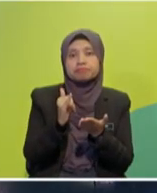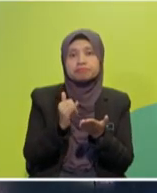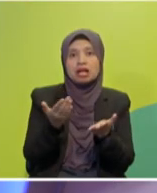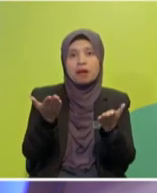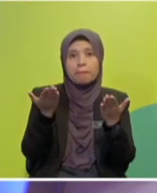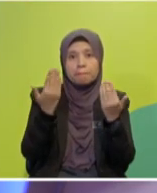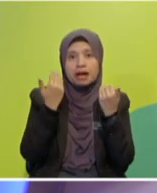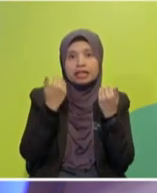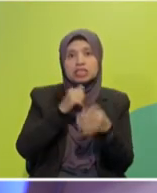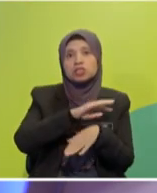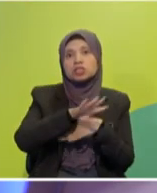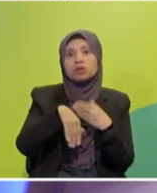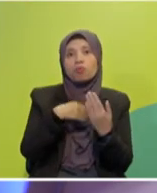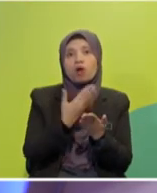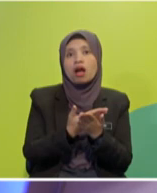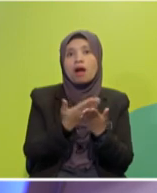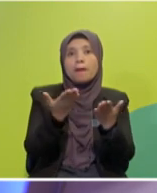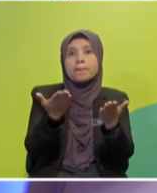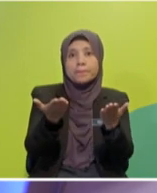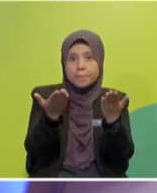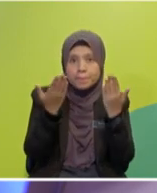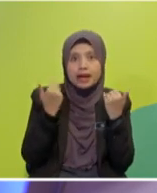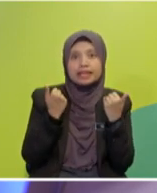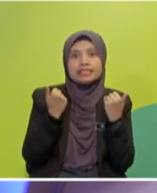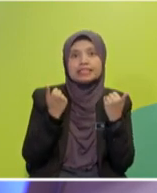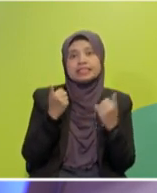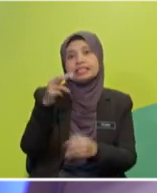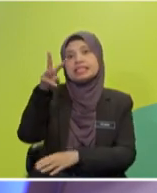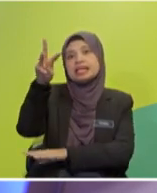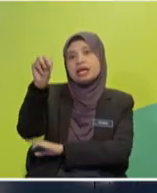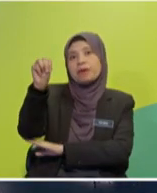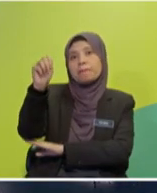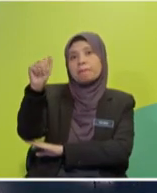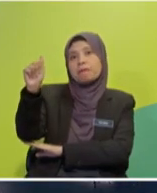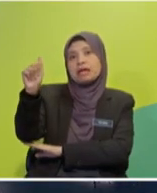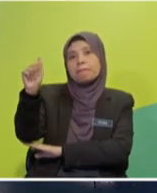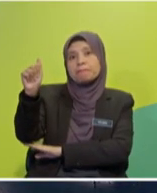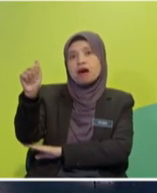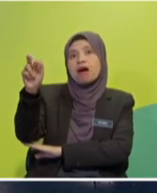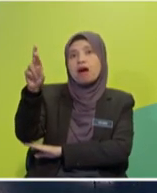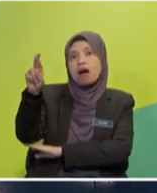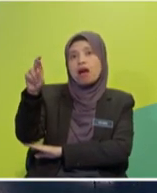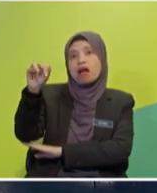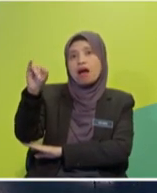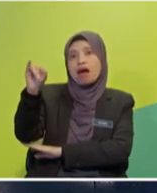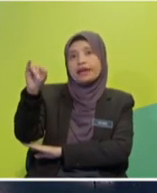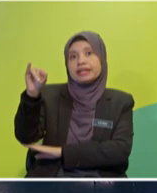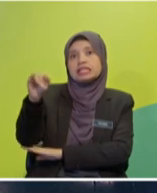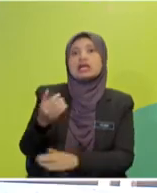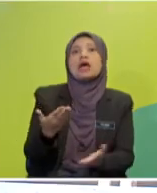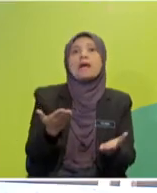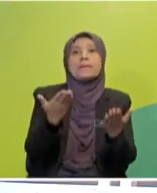semua. Mari. Mari lagi. Cuba mari cari. Lagi. Ni, ni yang paling dekat dengan saya,